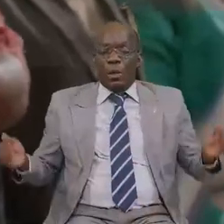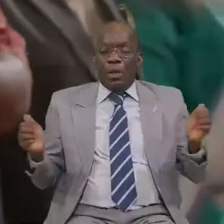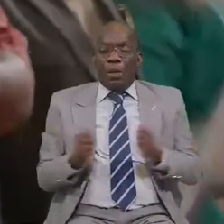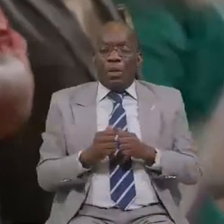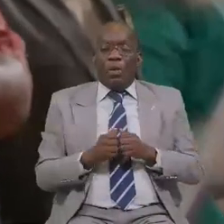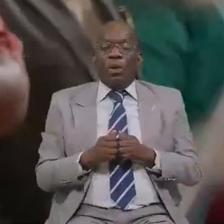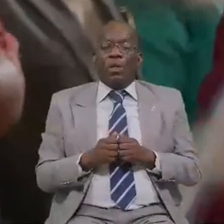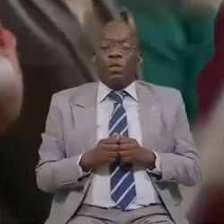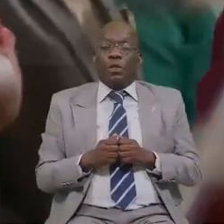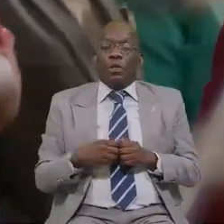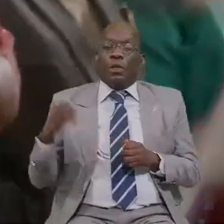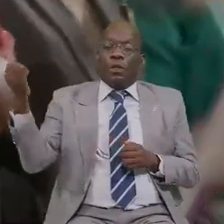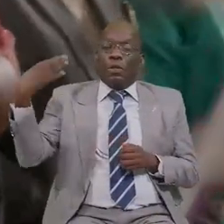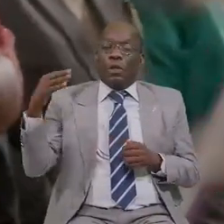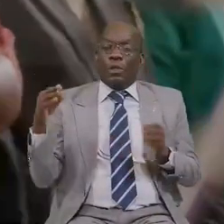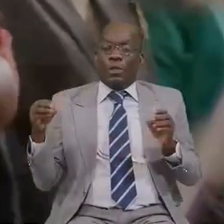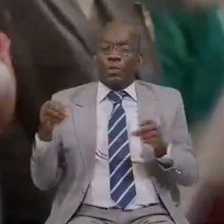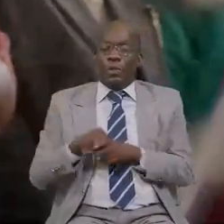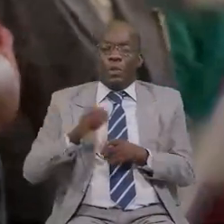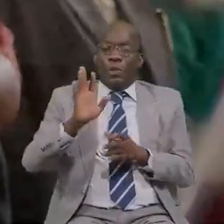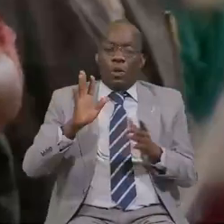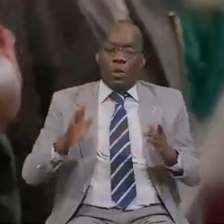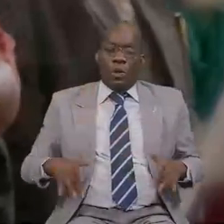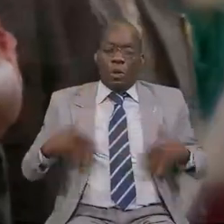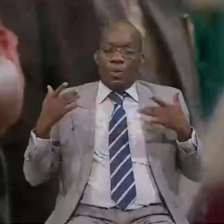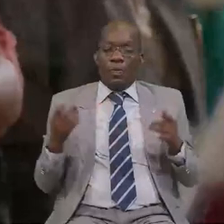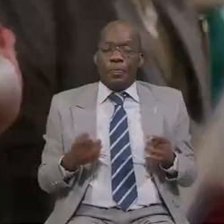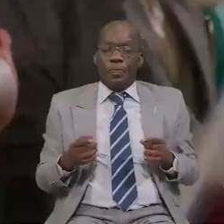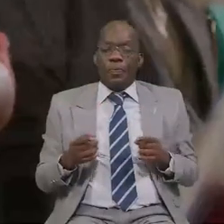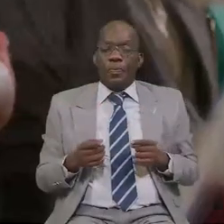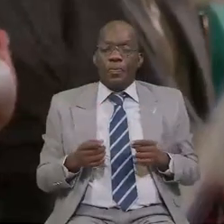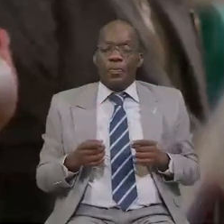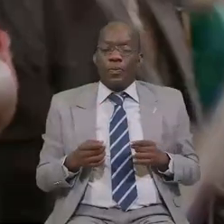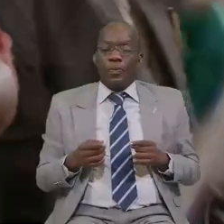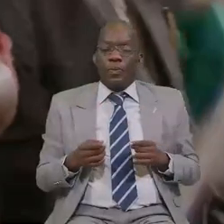avec la grâce dans ta vie, vivant